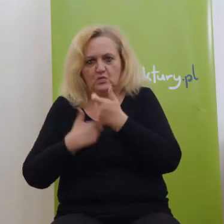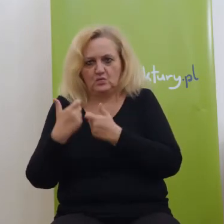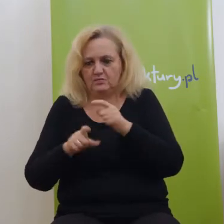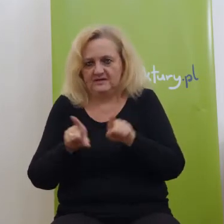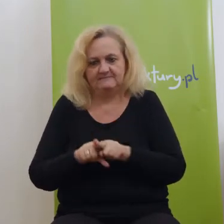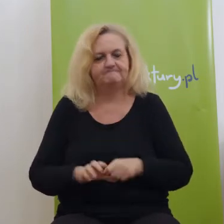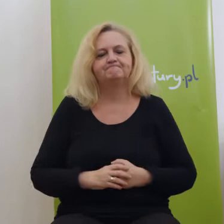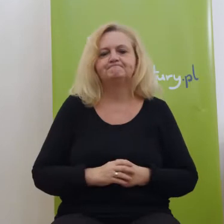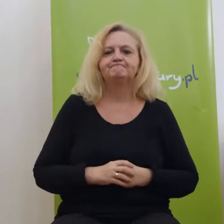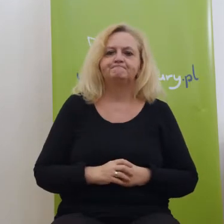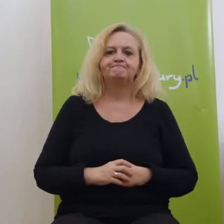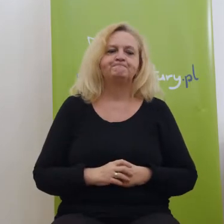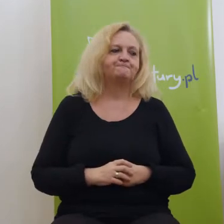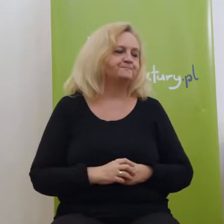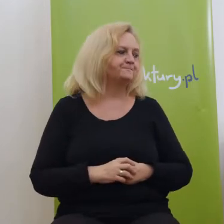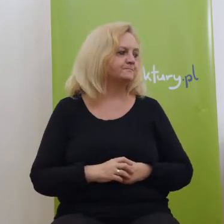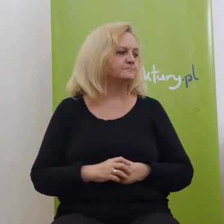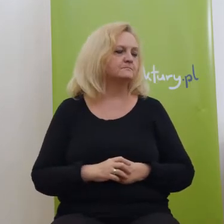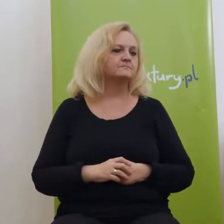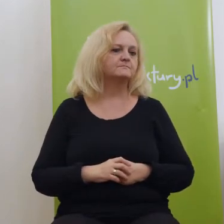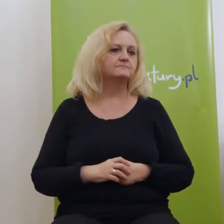książce myśleć.